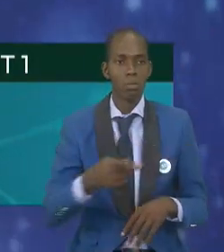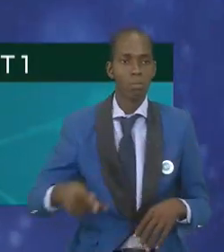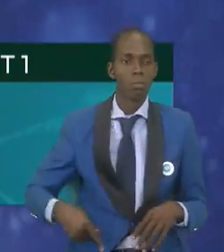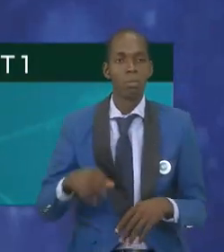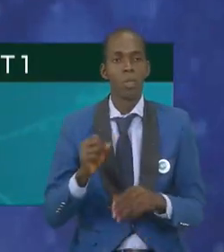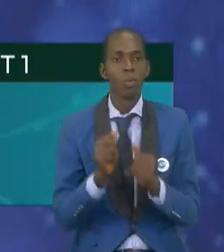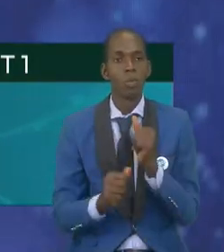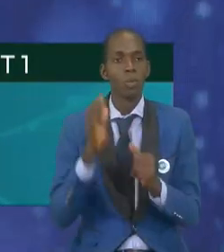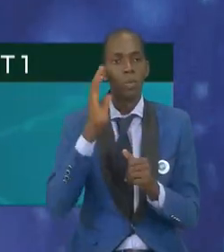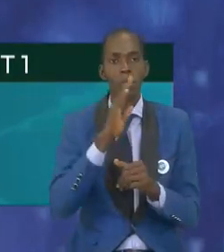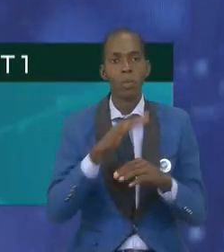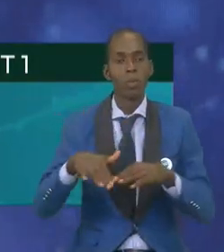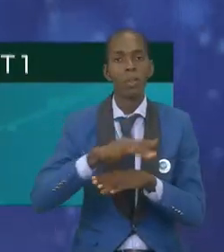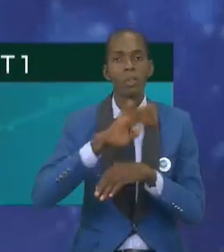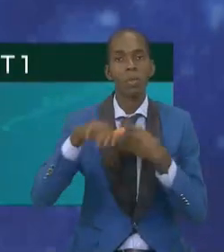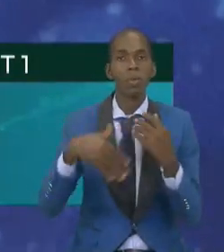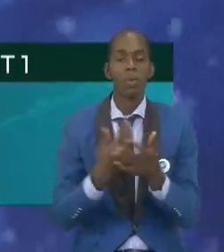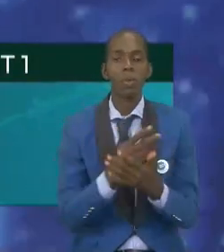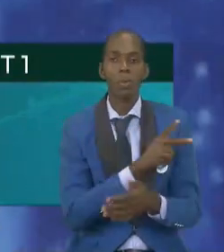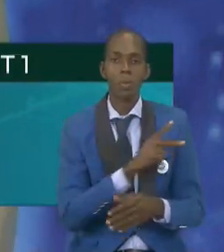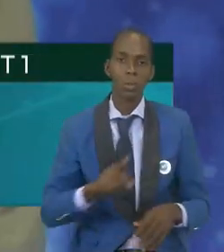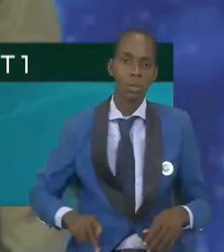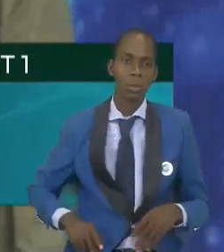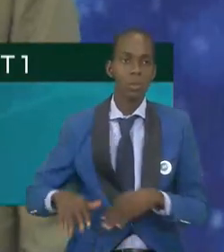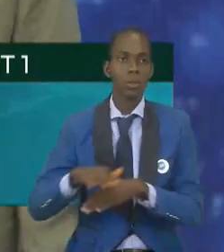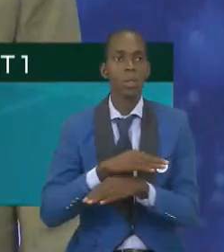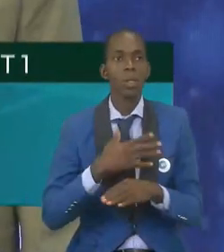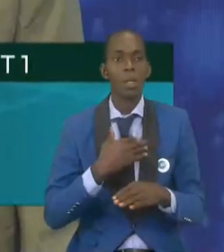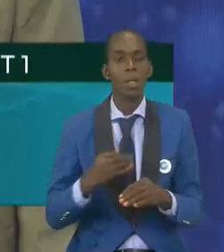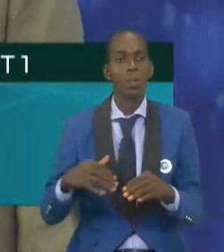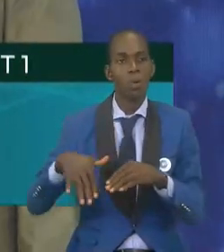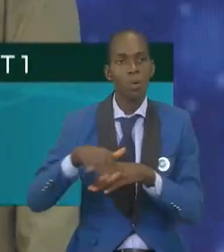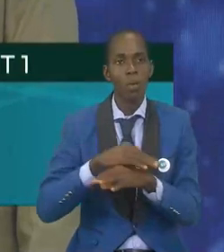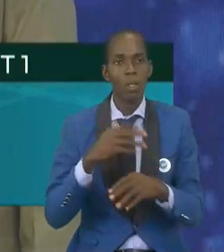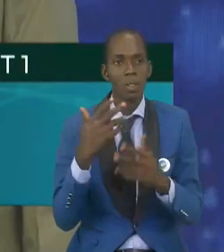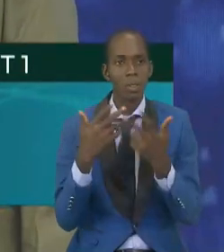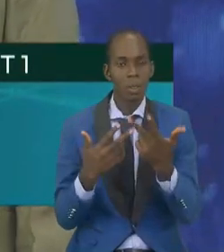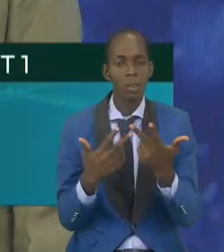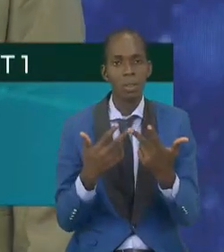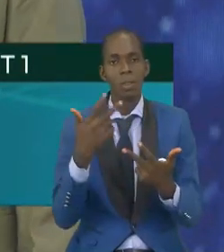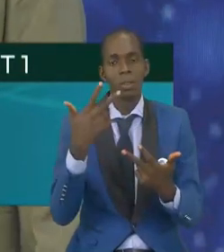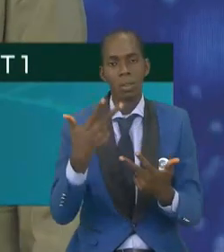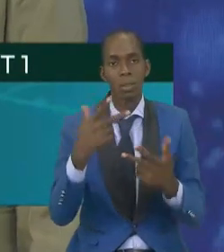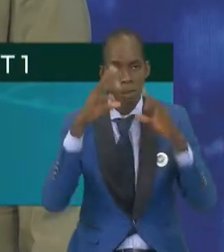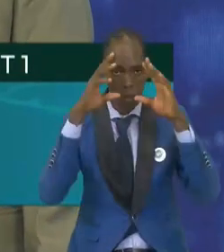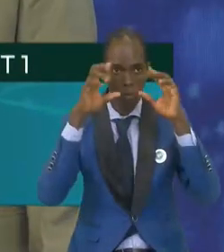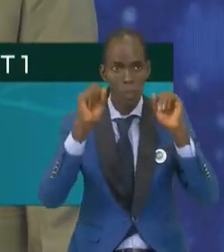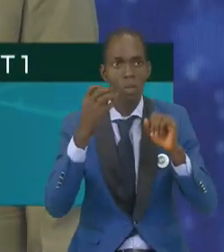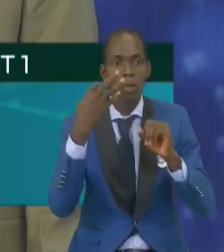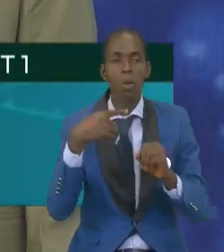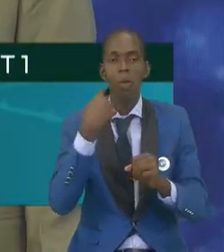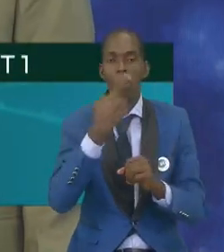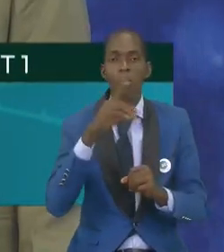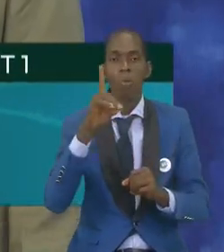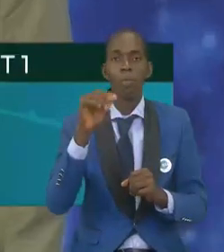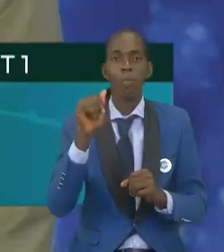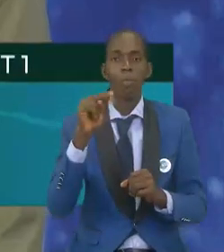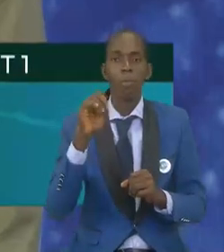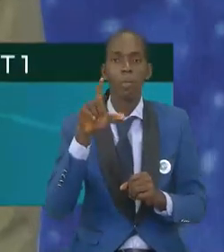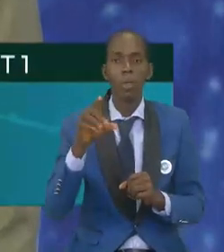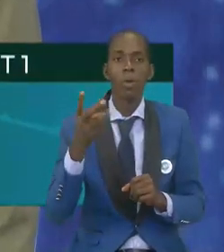qui devait être dans tout le royaume verset 2 il mis à leur tête trois